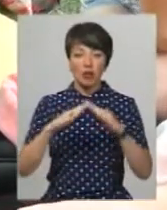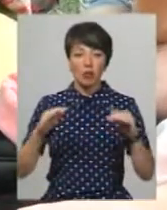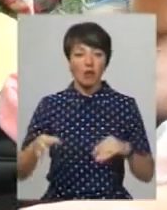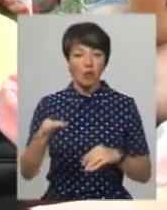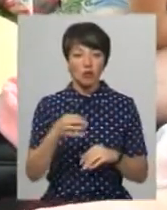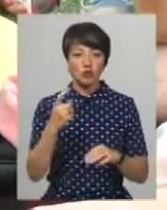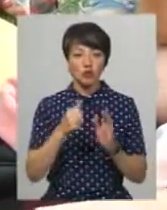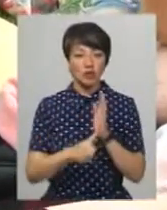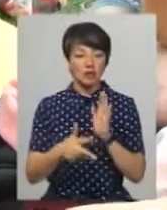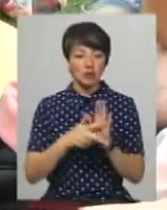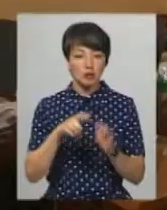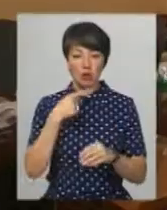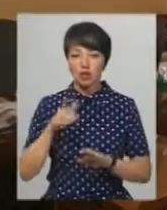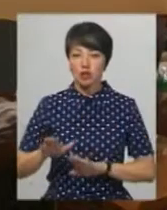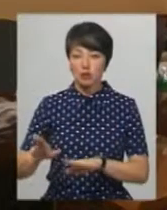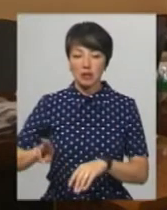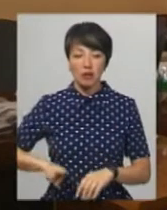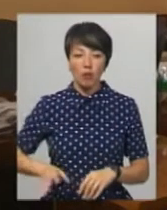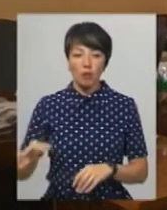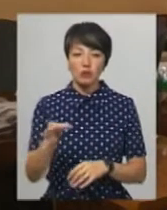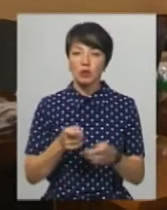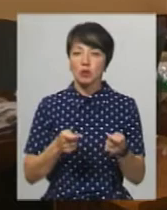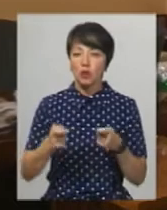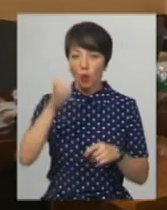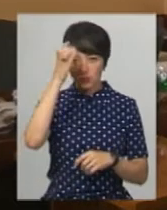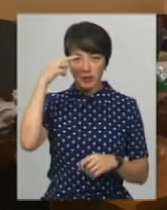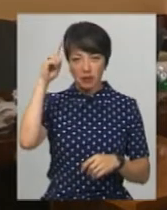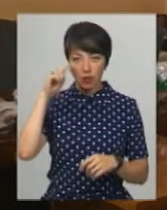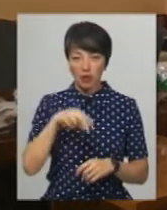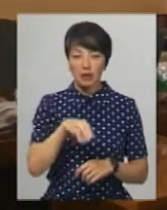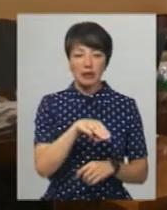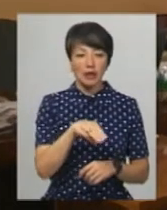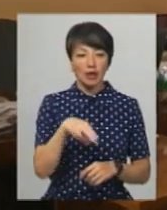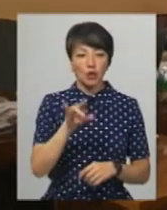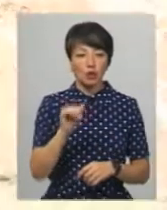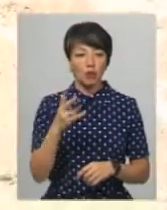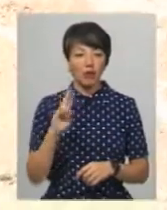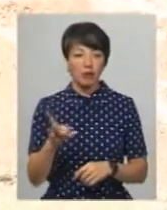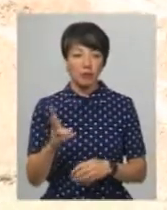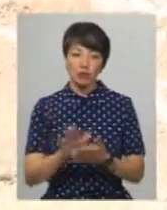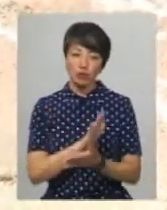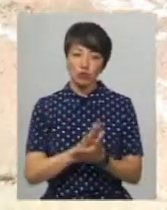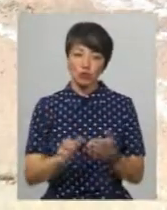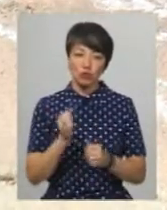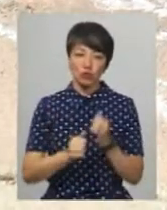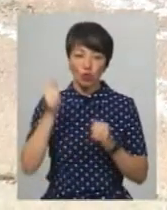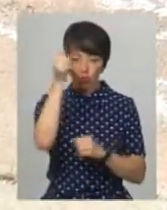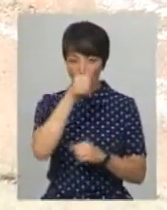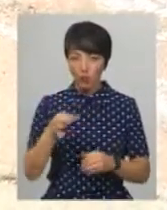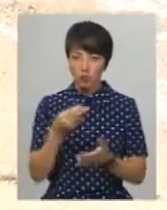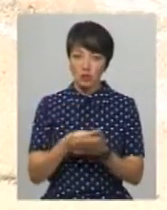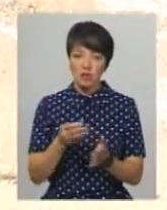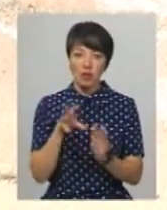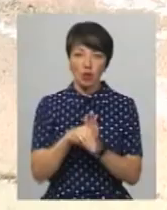їх 168, каже заступник директора обласного департаменту освіти та науки Тетяна Дупляк. Вони безкоштовні. Щороку в обласному бюджеті закладають гроші